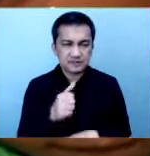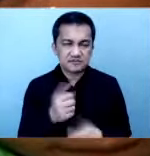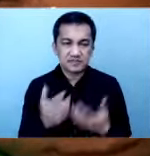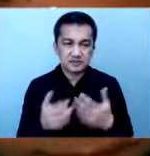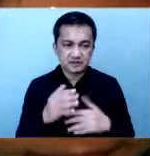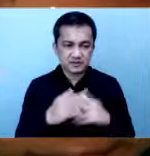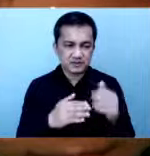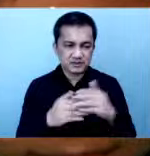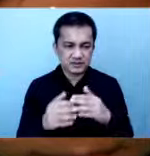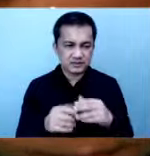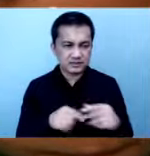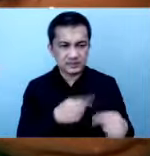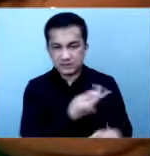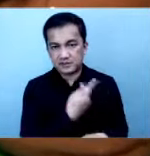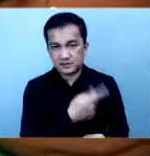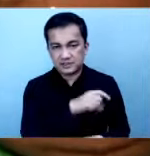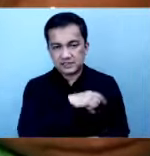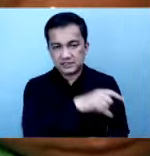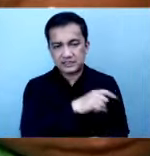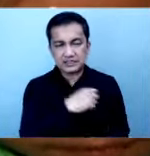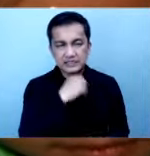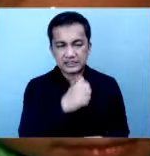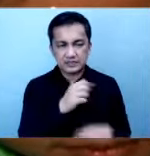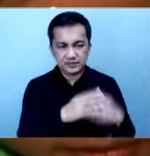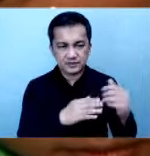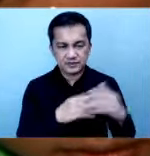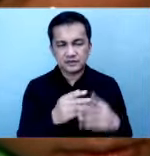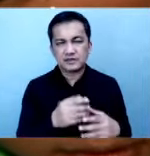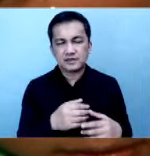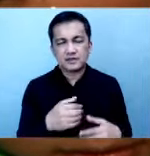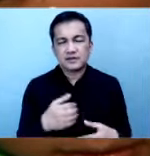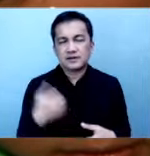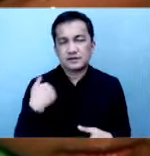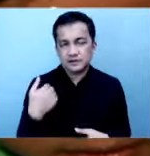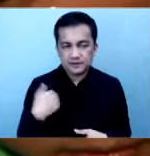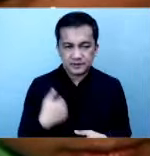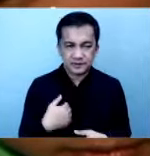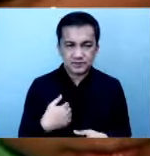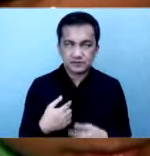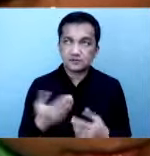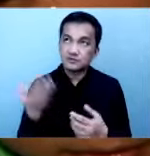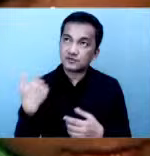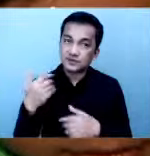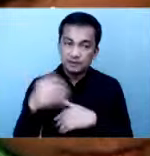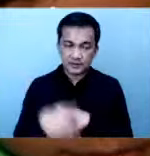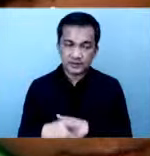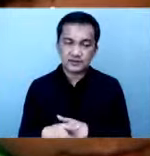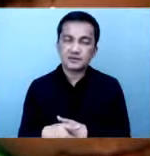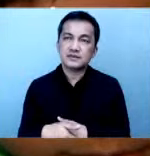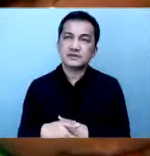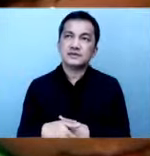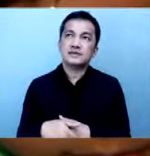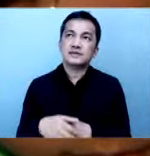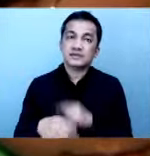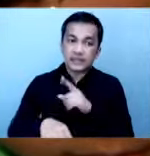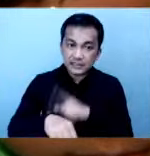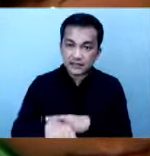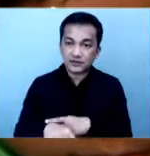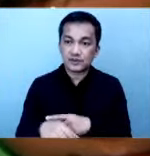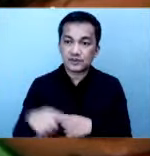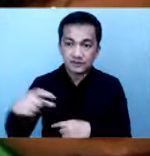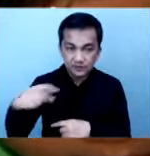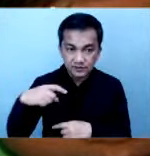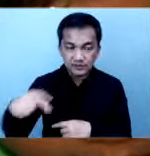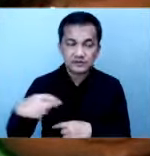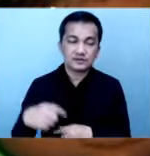kami komportable sa isa't isa pa. So nung night na yon, parang that was the time na we were able to